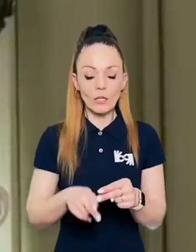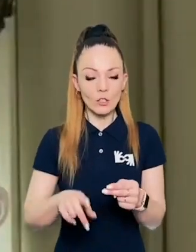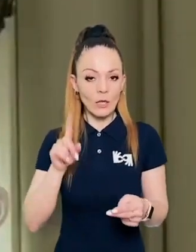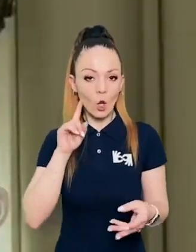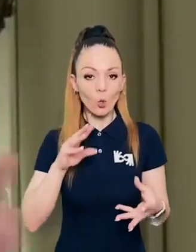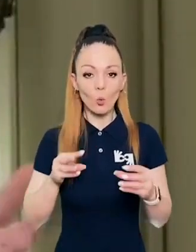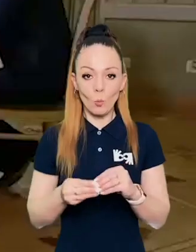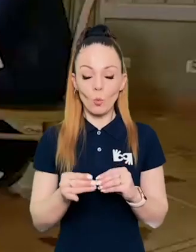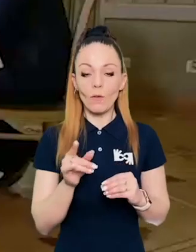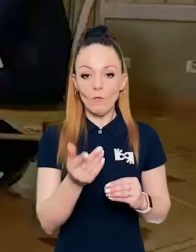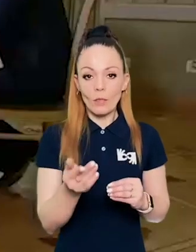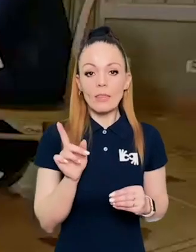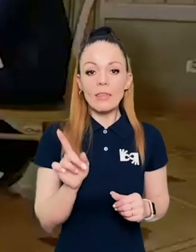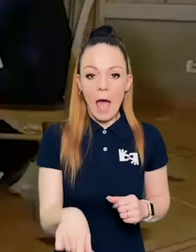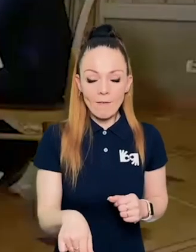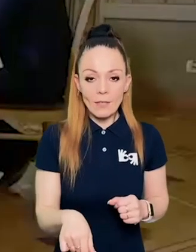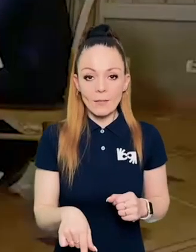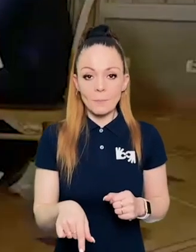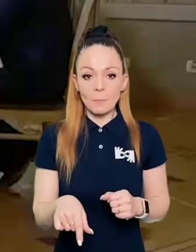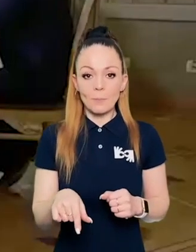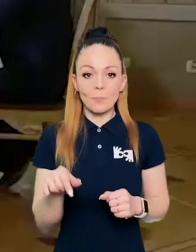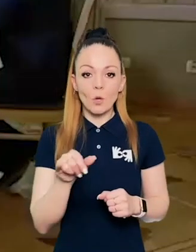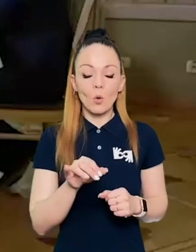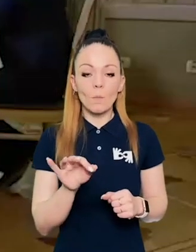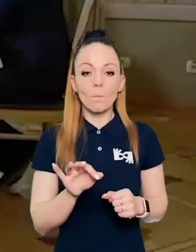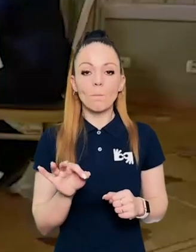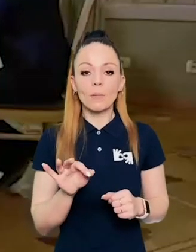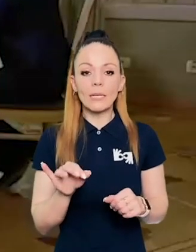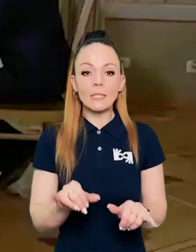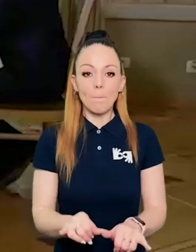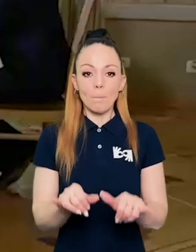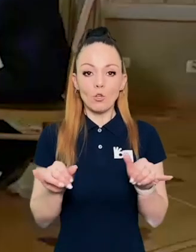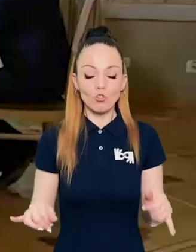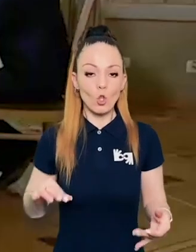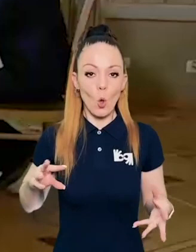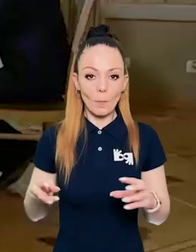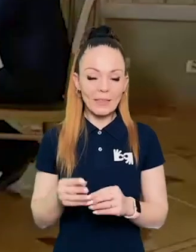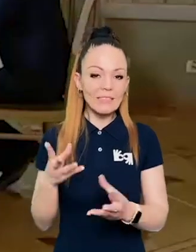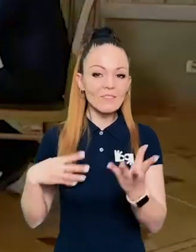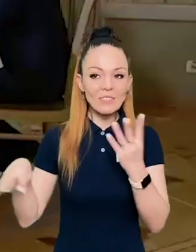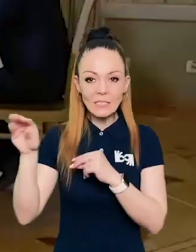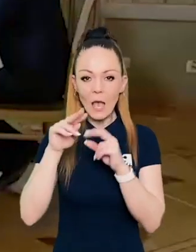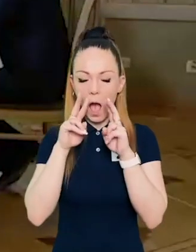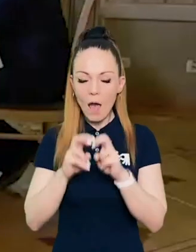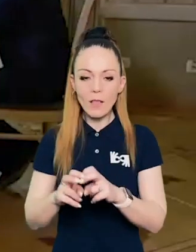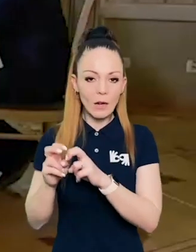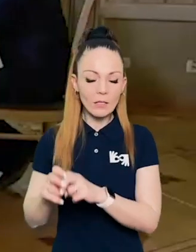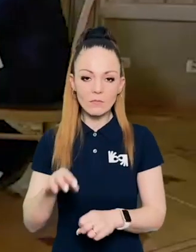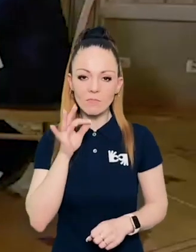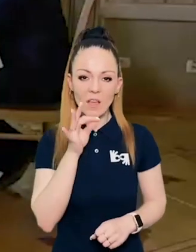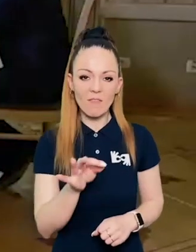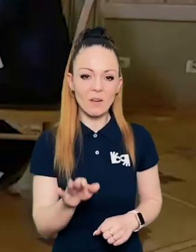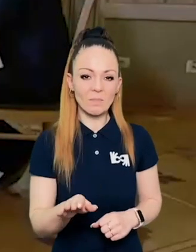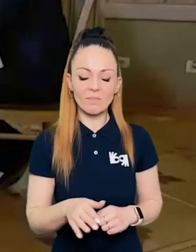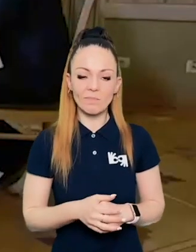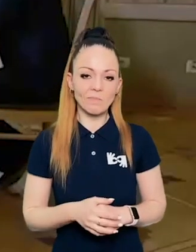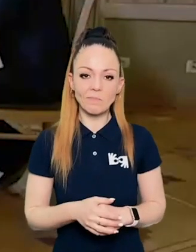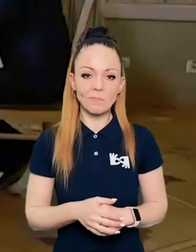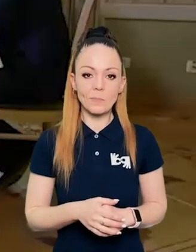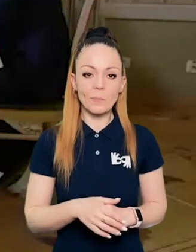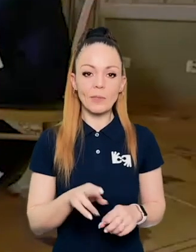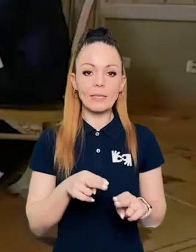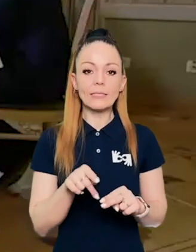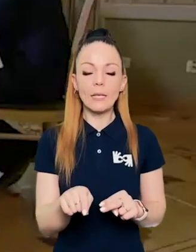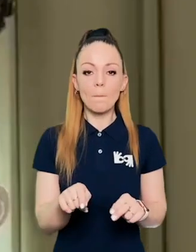всі розуміли, да, я хочу закінчити думку. Так ось навіть при збільшених об'ємах всі аналітики